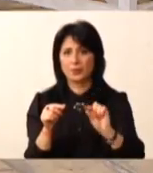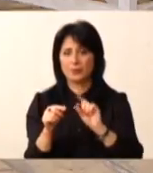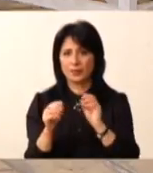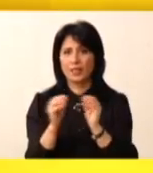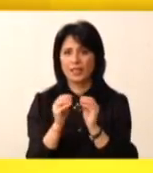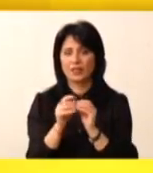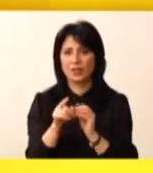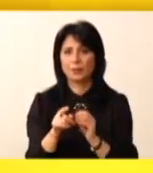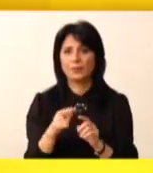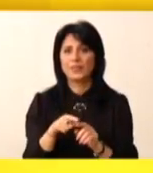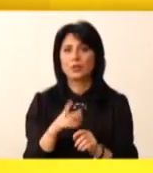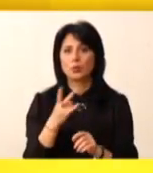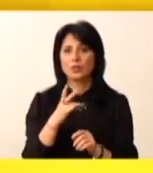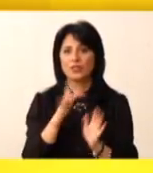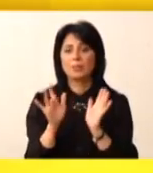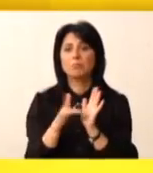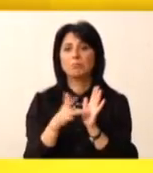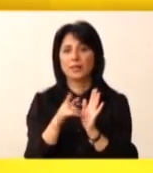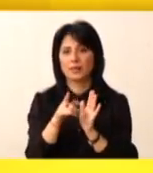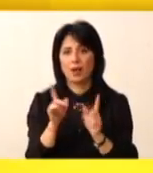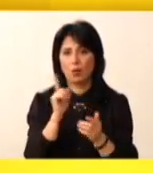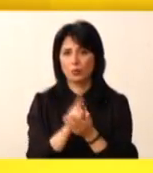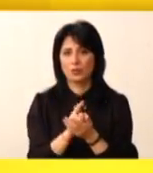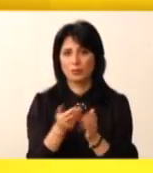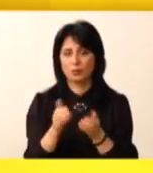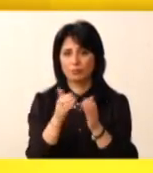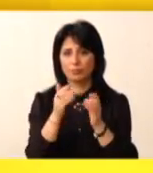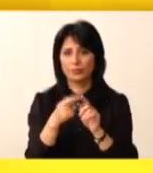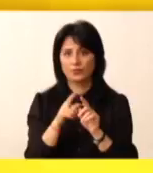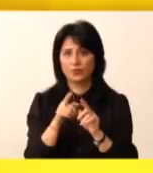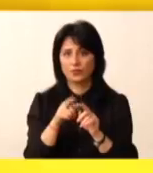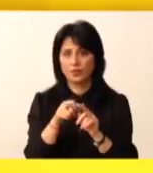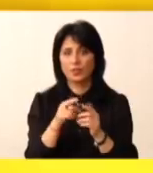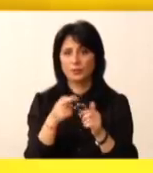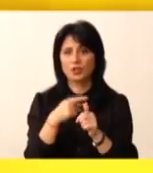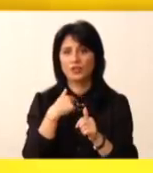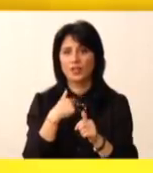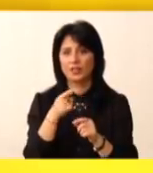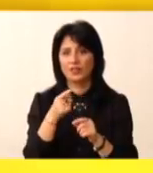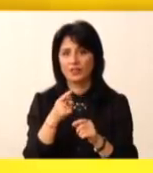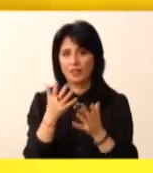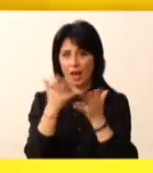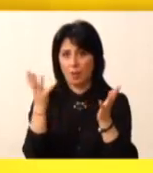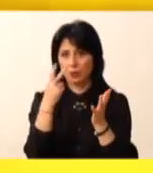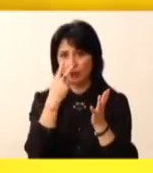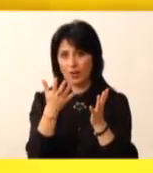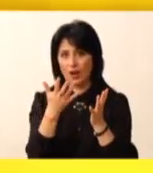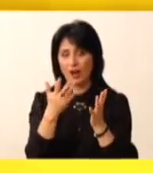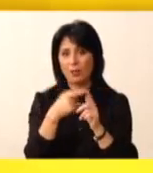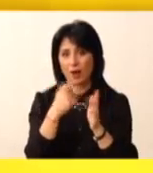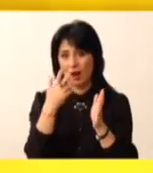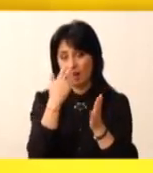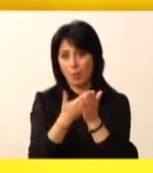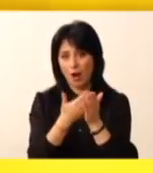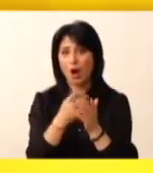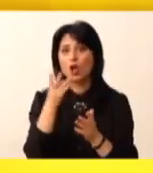და იგივე. და სასურველია, რომ ეს იყოს მინის ჭურჭელი, ეს იყოს გაუმჭვირი, ამ შემთხვევაში ჩვენ გამჭვირვალე გვაქვს, იმიტომ რომ თვალსაჩინო